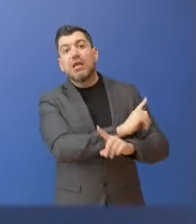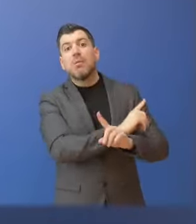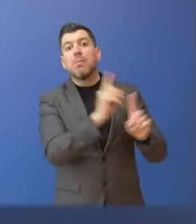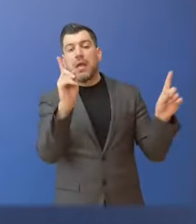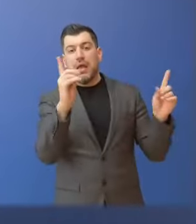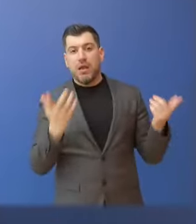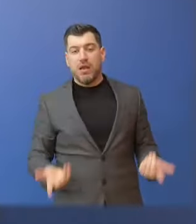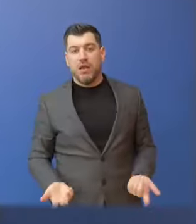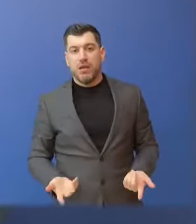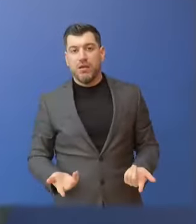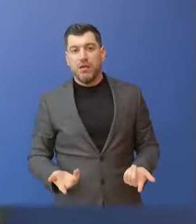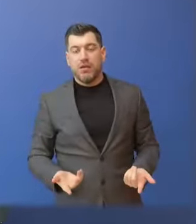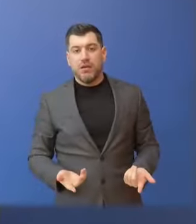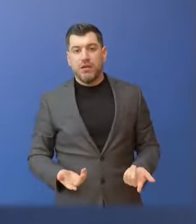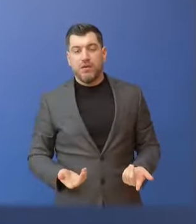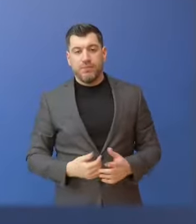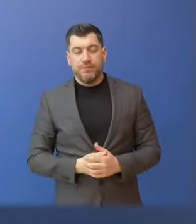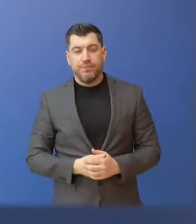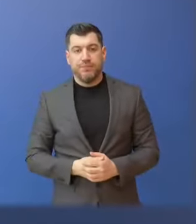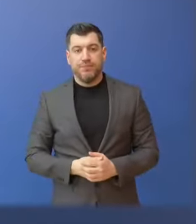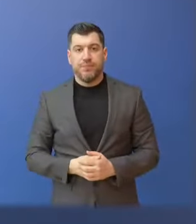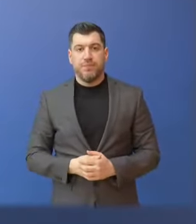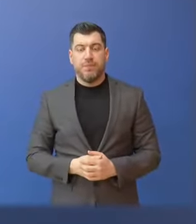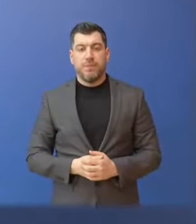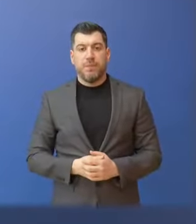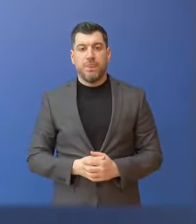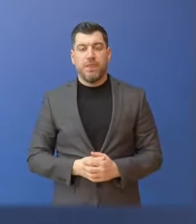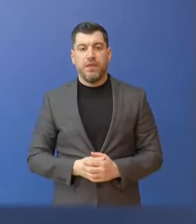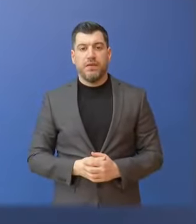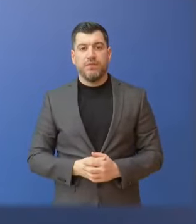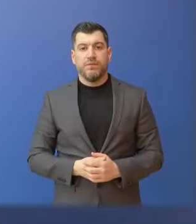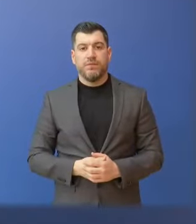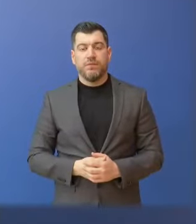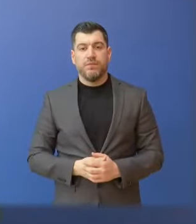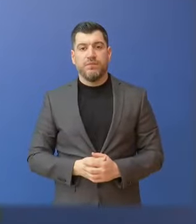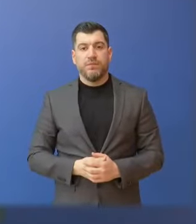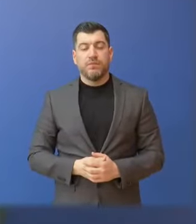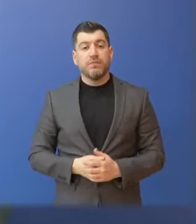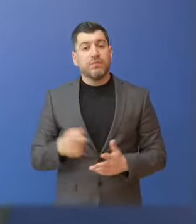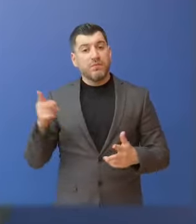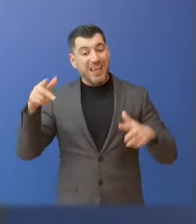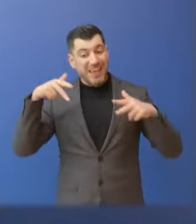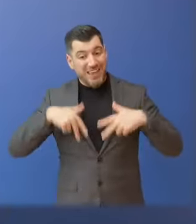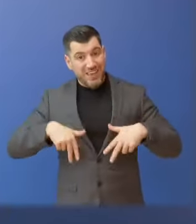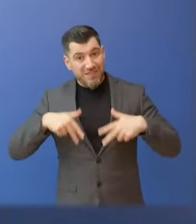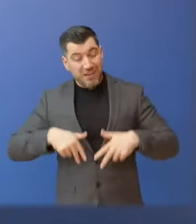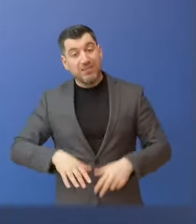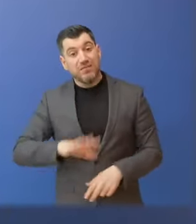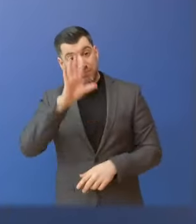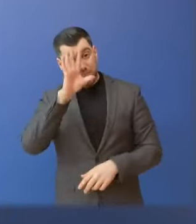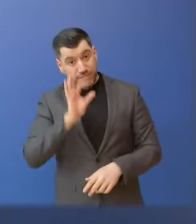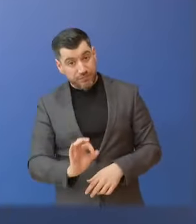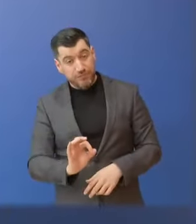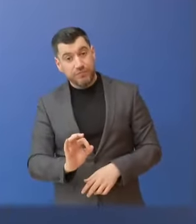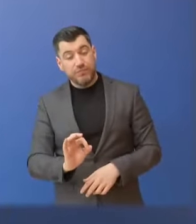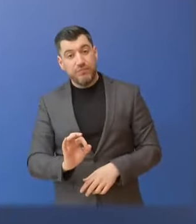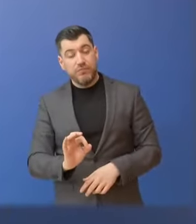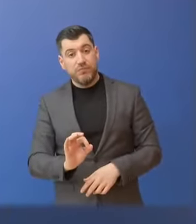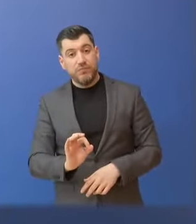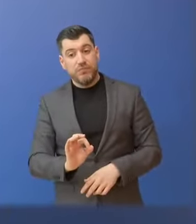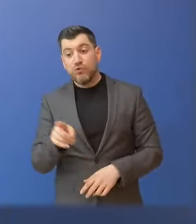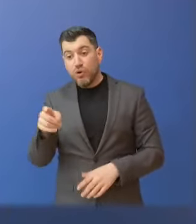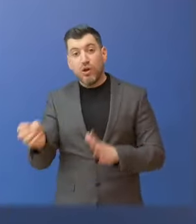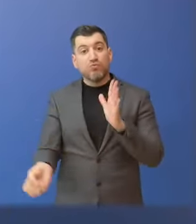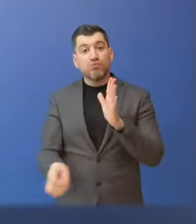προκειμένου αν είναι για ποινικό επίπεδο της συκοφαντικής δυσφήμησης και μάλιστα μια κυβέρνηση η οποία κατήργησε ουσιαστικά καταργεί με το νέο